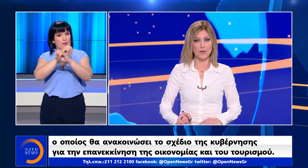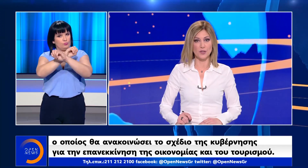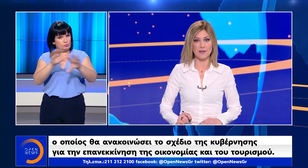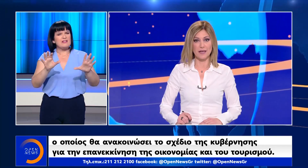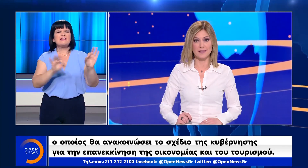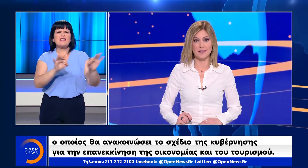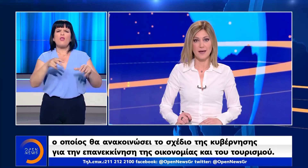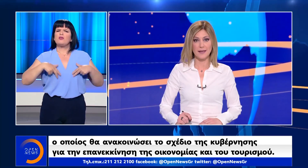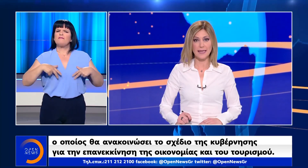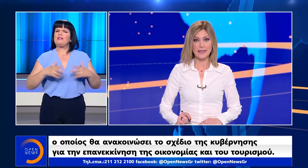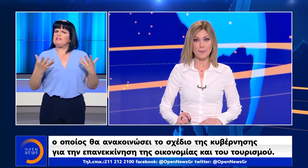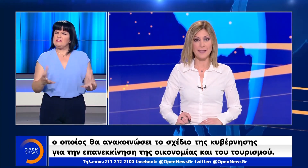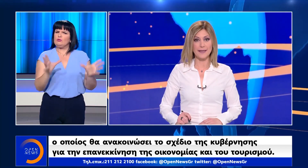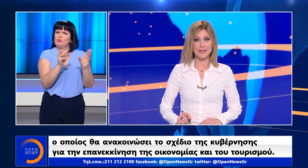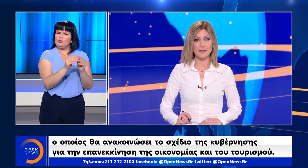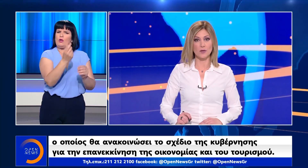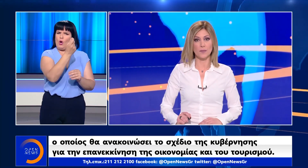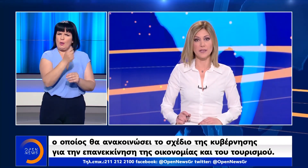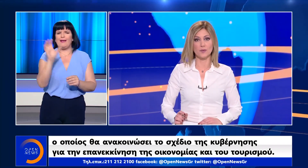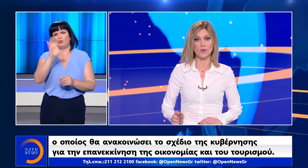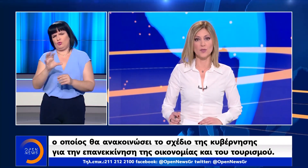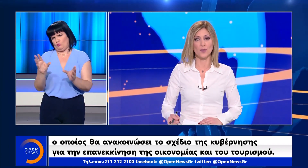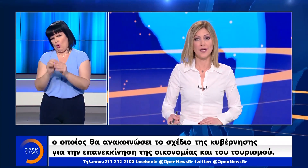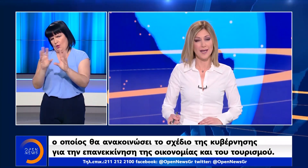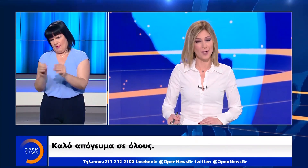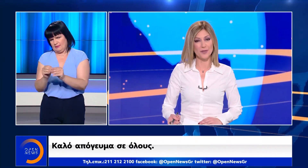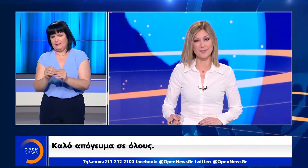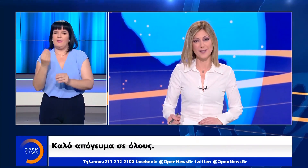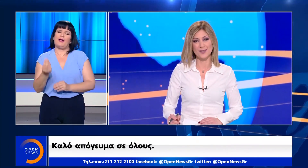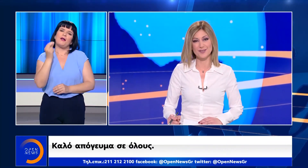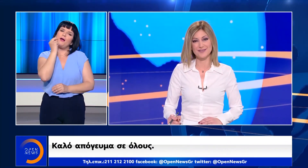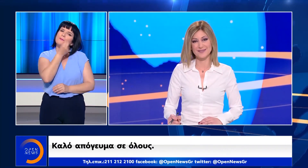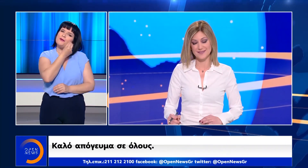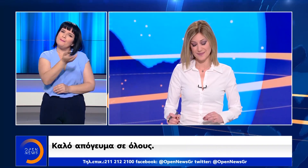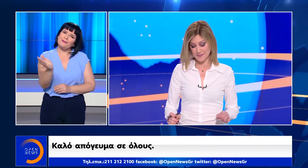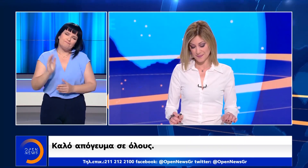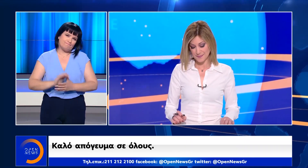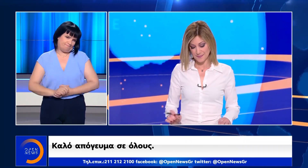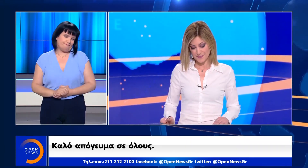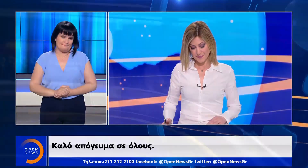ανακοινώσει το σχέδιο της κυβέρνησης για την επανεκκίνηση της οικονομίας και του τουρισμού. Καλό απόγευμα σε όλους.